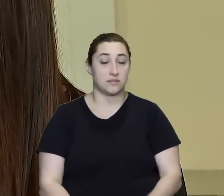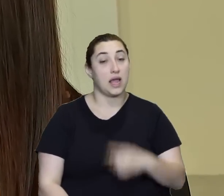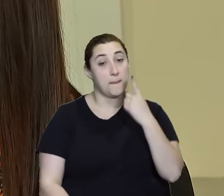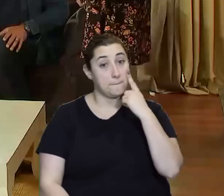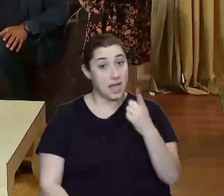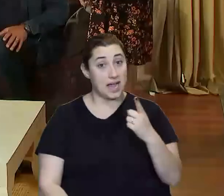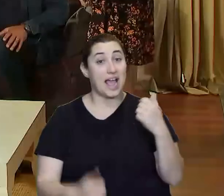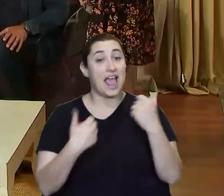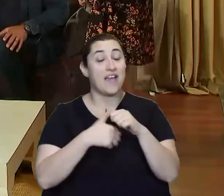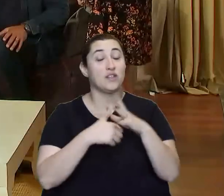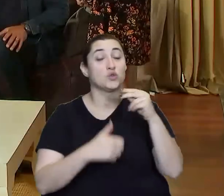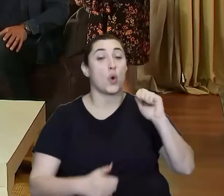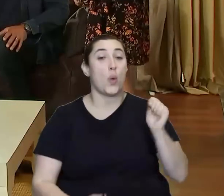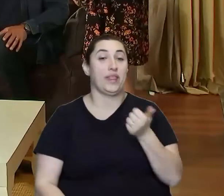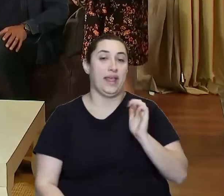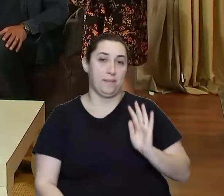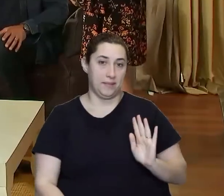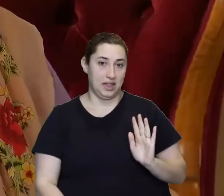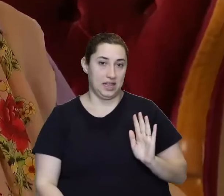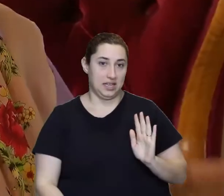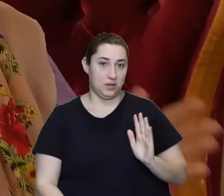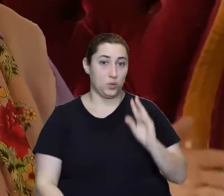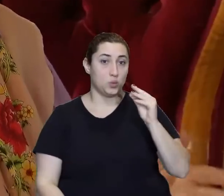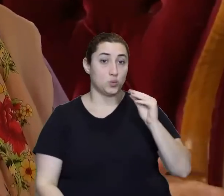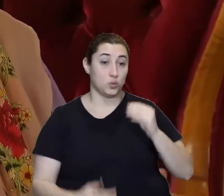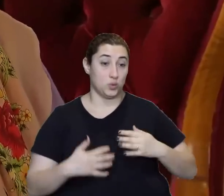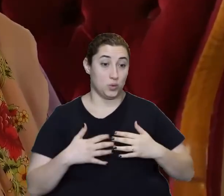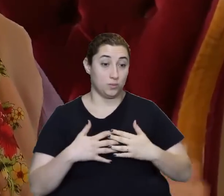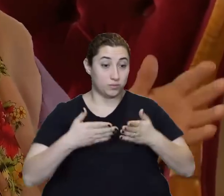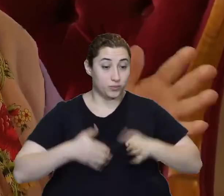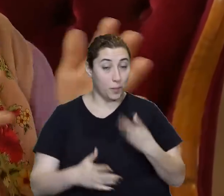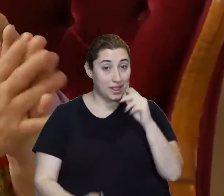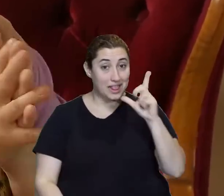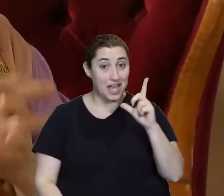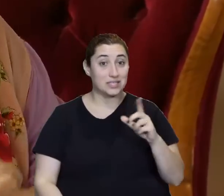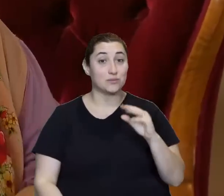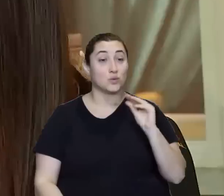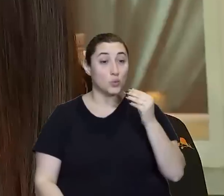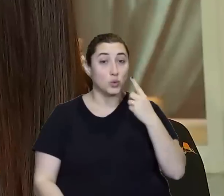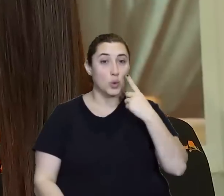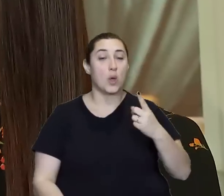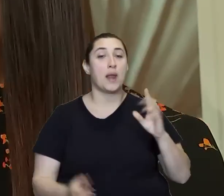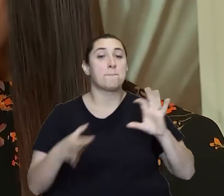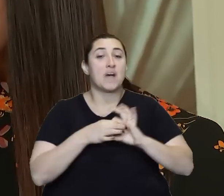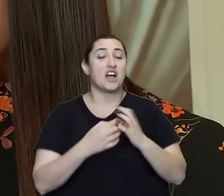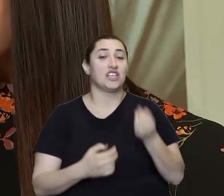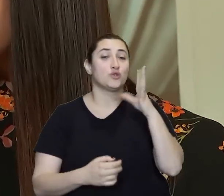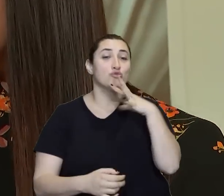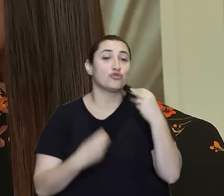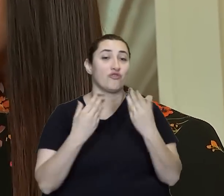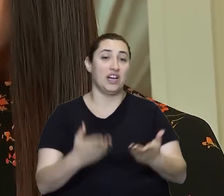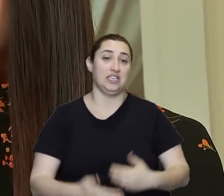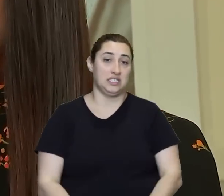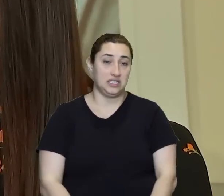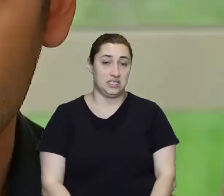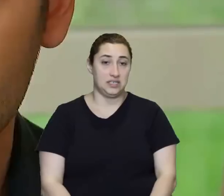Bak, evlilik çok önemli bir şey yavrum. Çocuk yapmanız lazım. Çocuk bağlar aileyi. Mutluluk